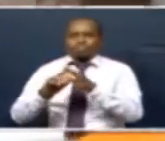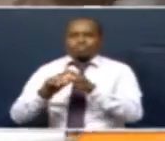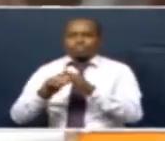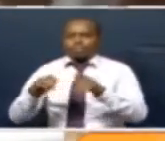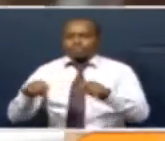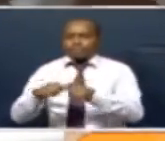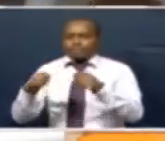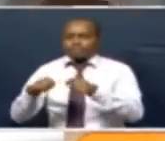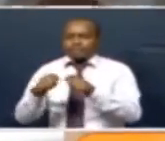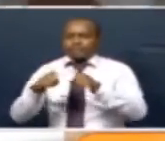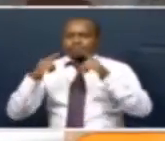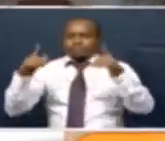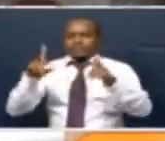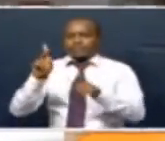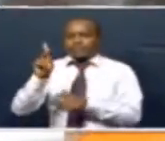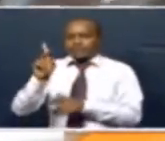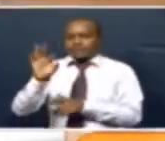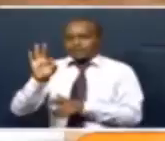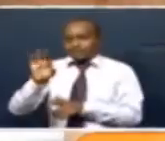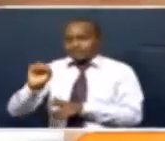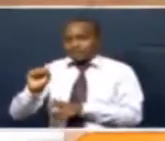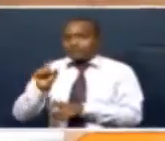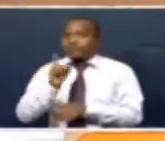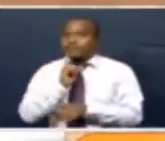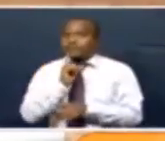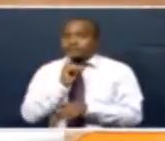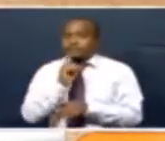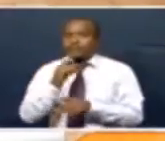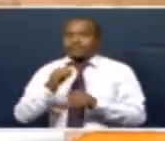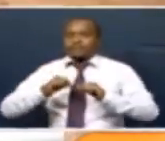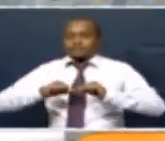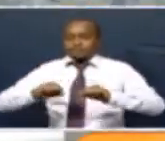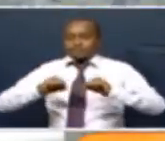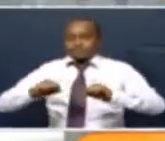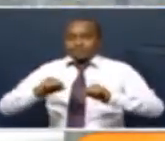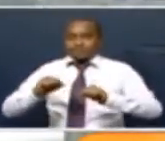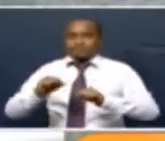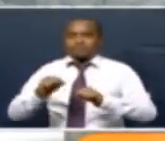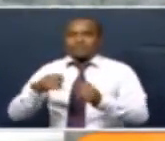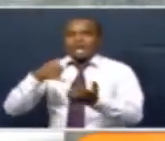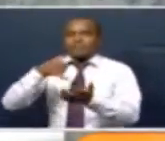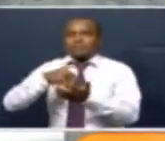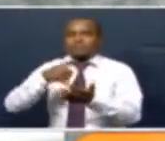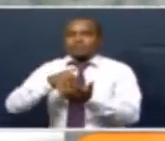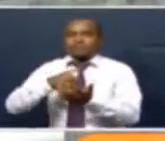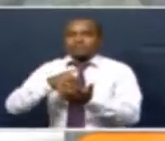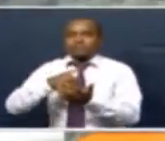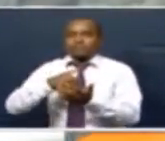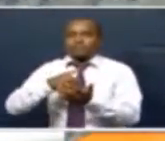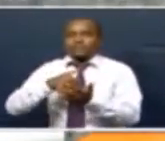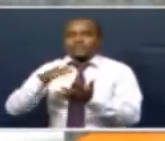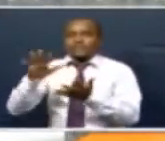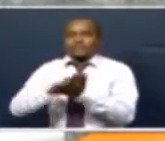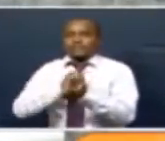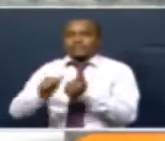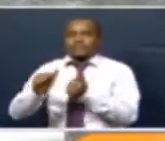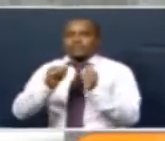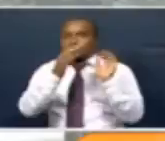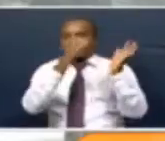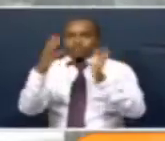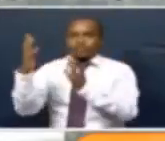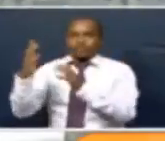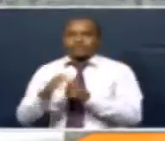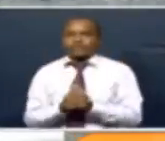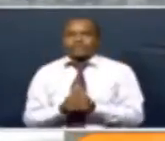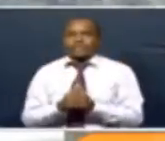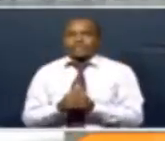nchini. Ripoti hiyo inasema kwamba wasimamizi wa idara hiyo ya KFS wamehusika na kuchangia pakubwa kwenye uharibifu wa misitu,